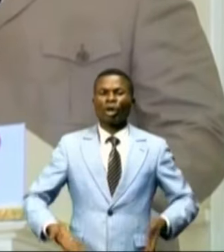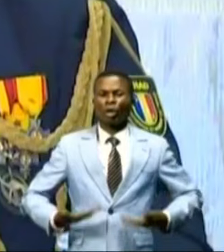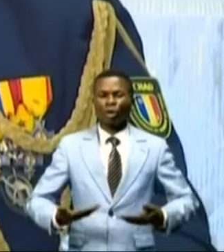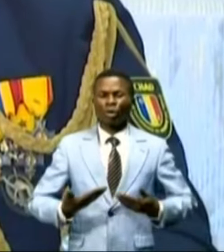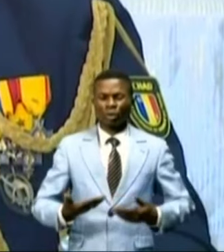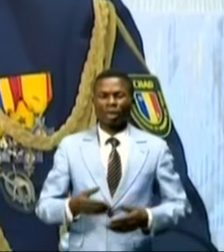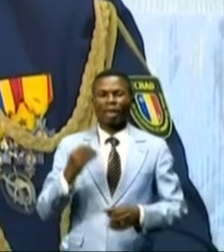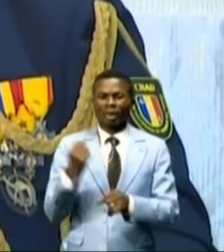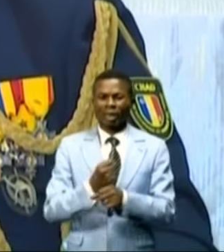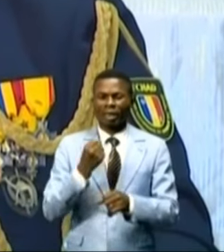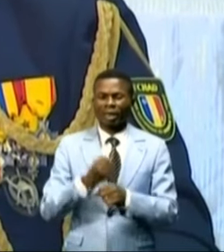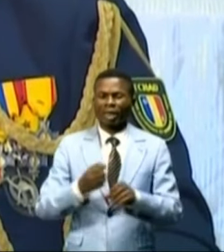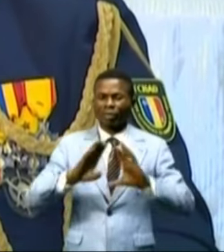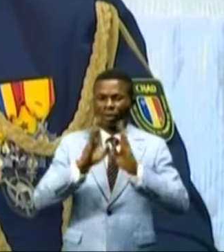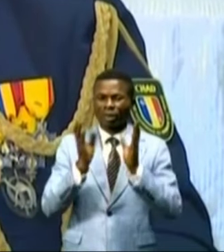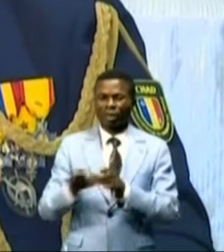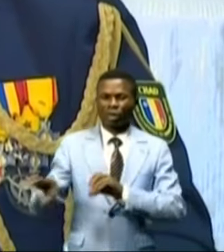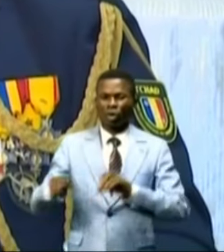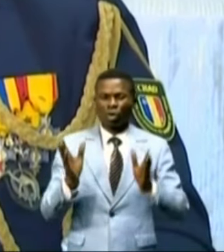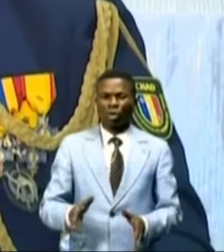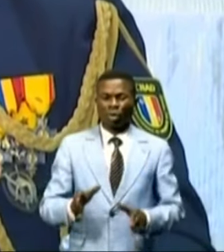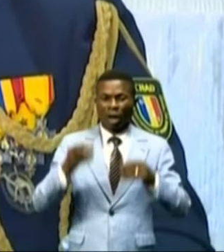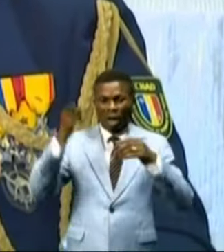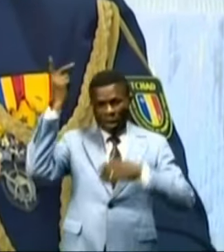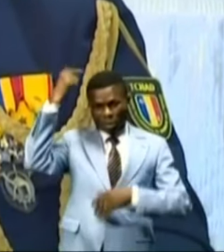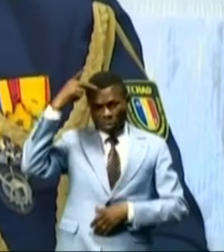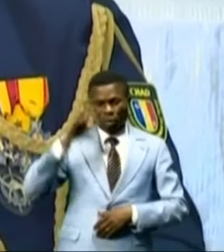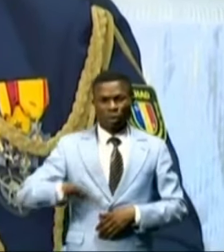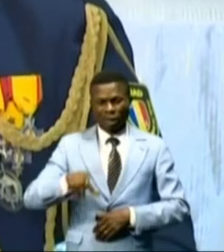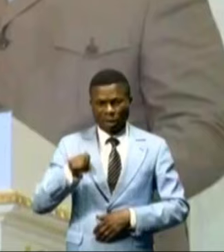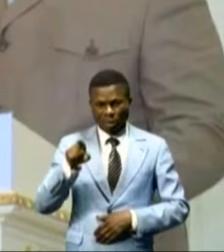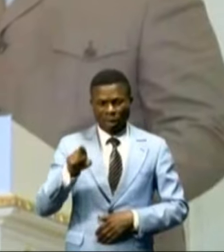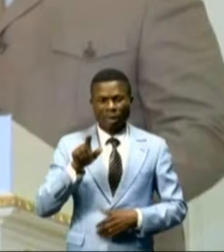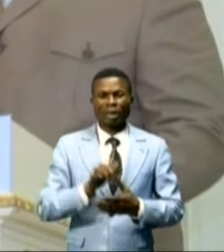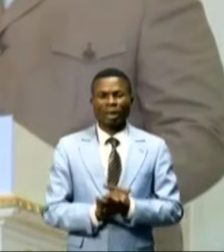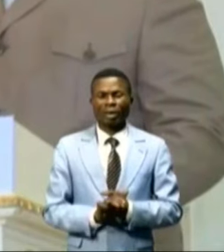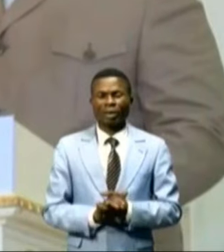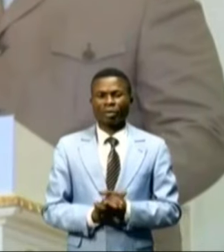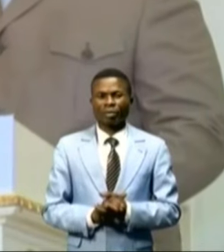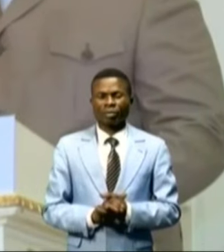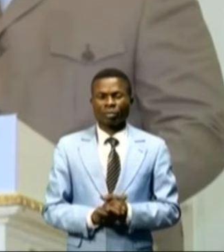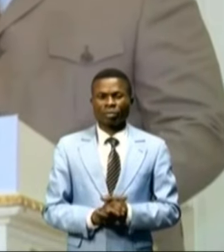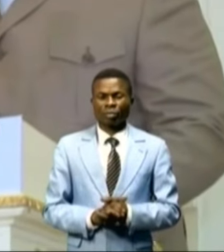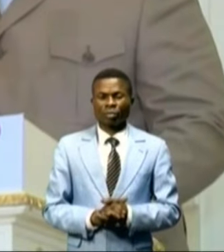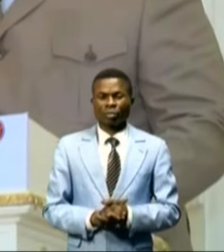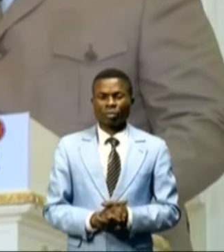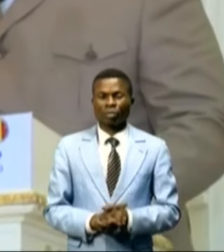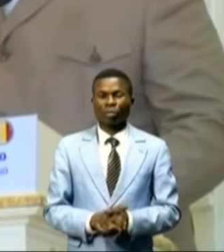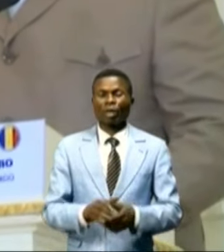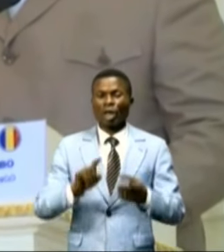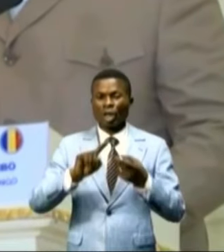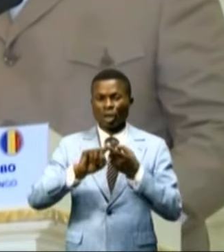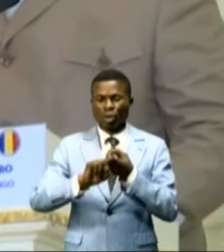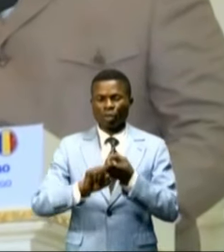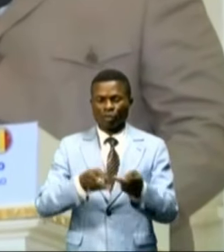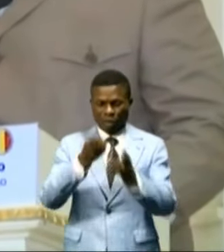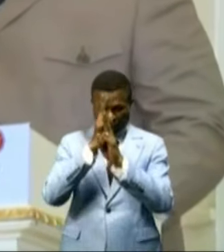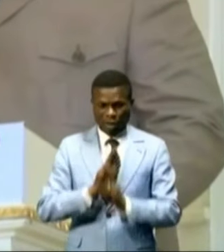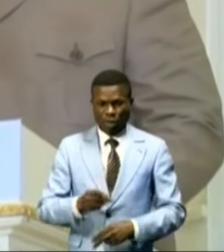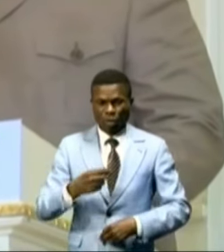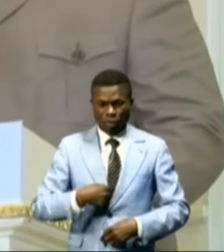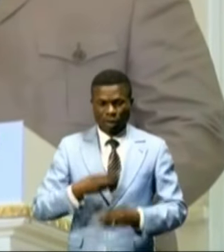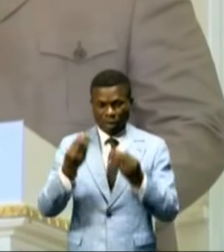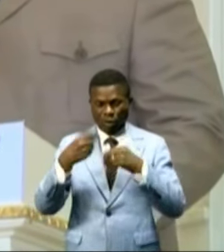efforts de tous les acteurs impliqués dans ce processus. Cette marque de distinction dont je suis l'objet ce jour